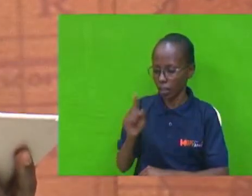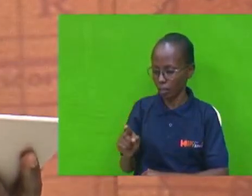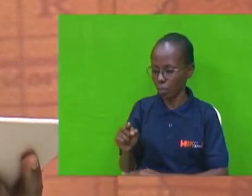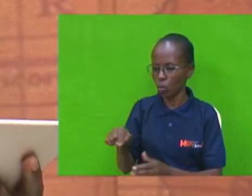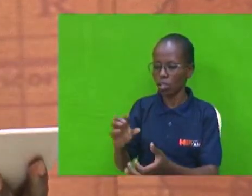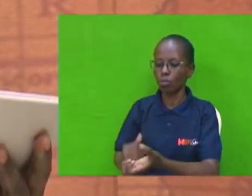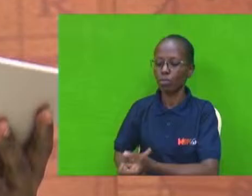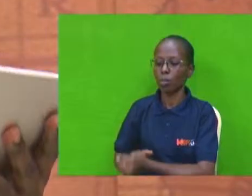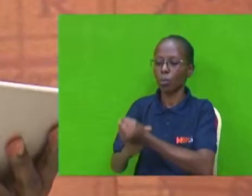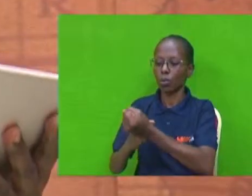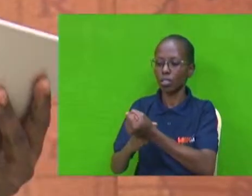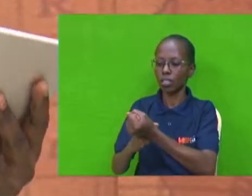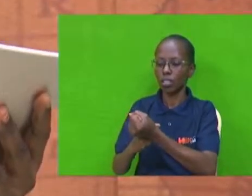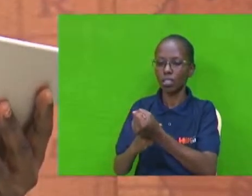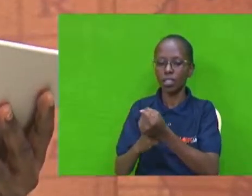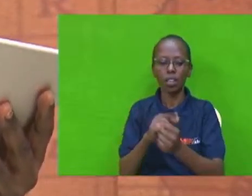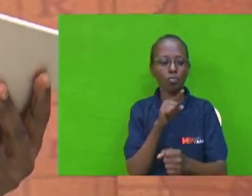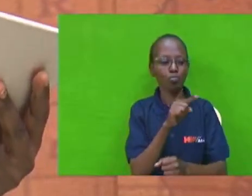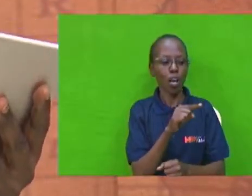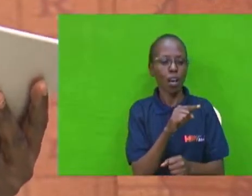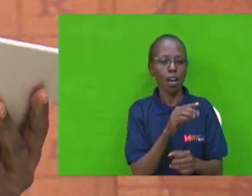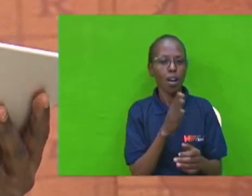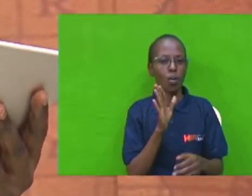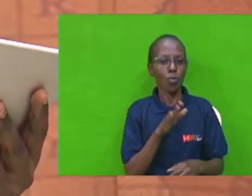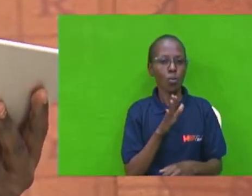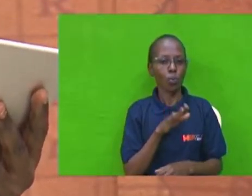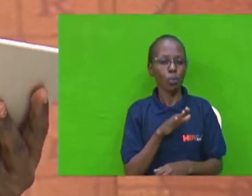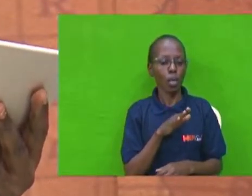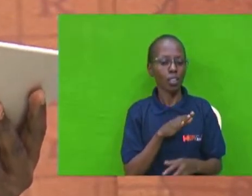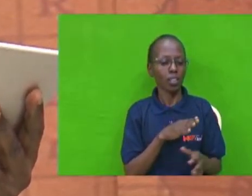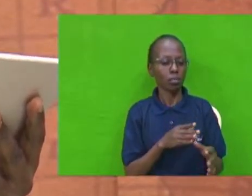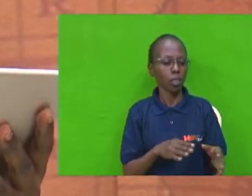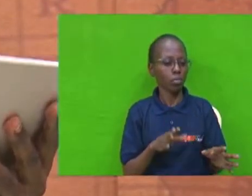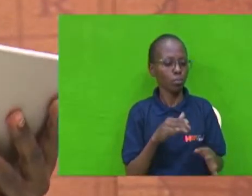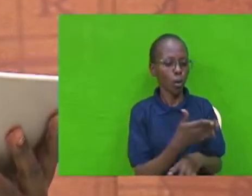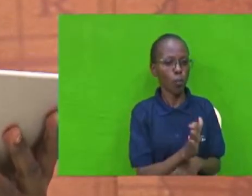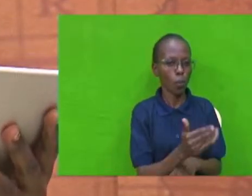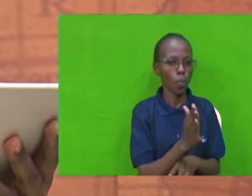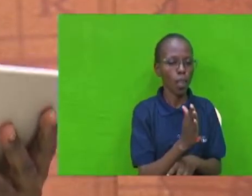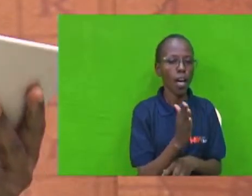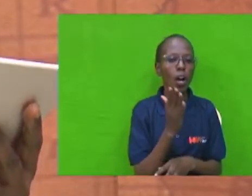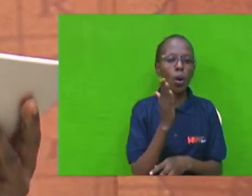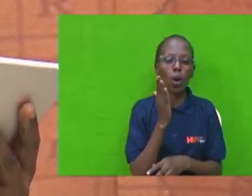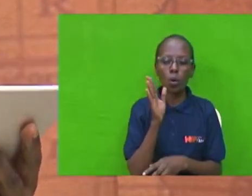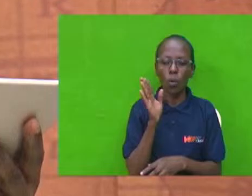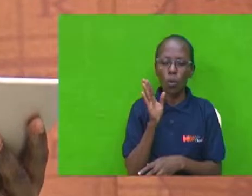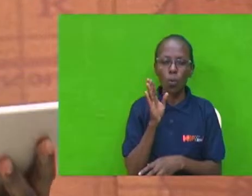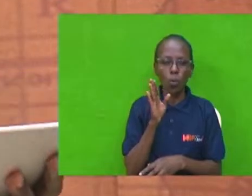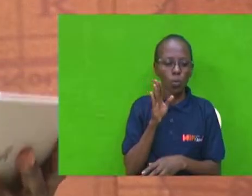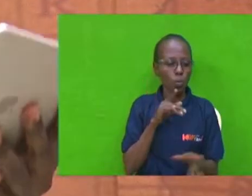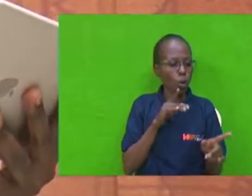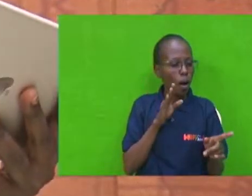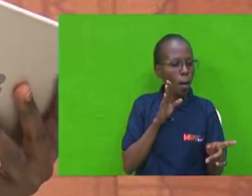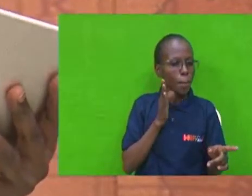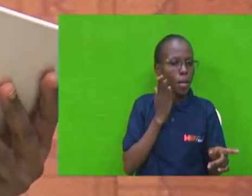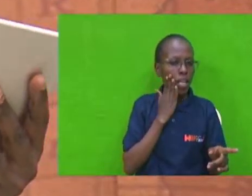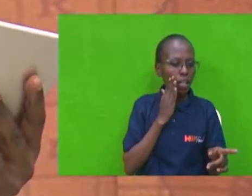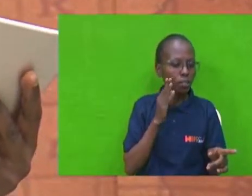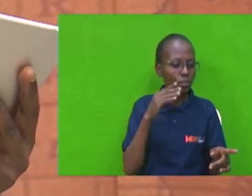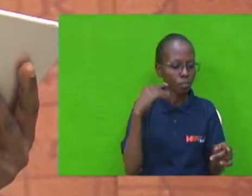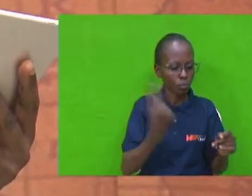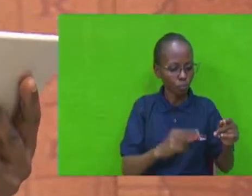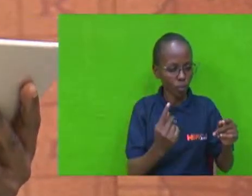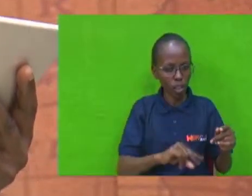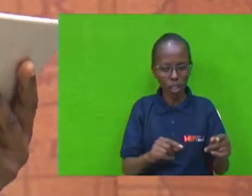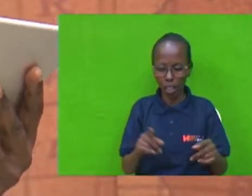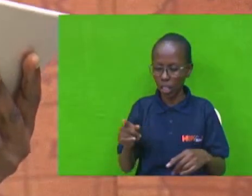supporter. Mm-hmm. Na mama wanatucheza sherehe wakati mwingine. Mm-hmm. Mama hachapi mtoto. Mm-hmm. Anasema wacha baba yako atakuja